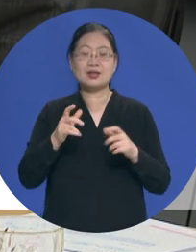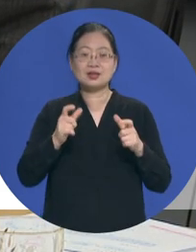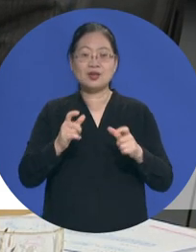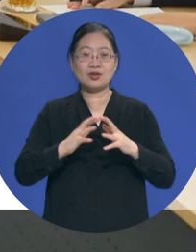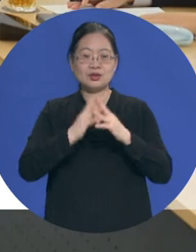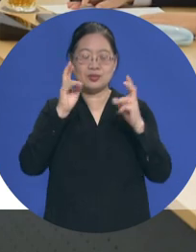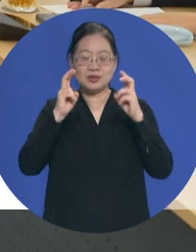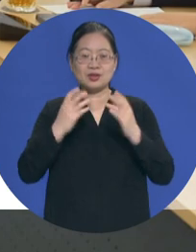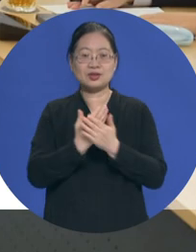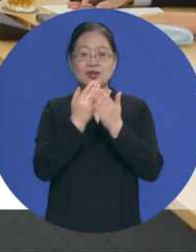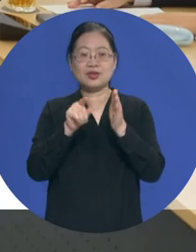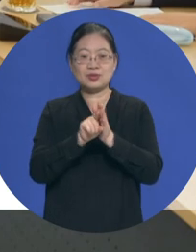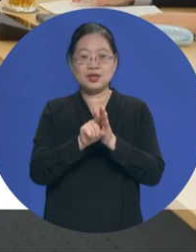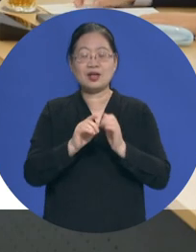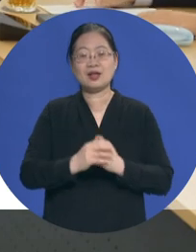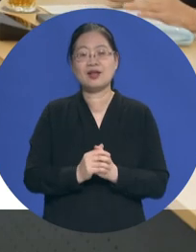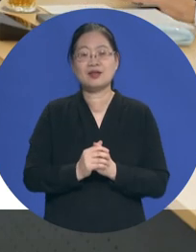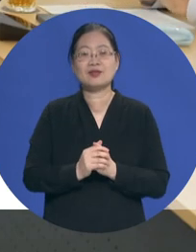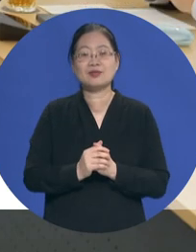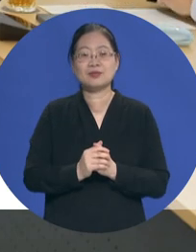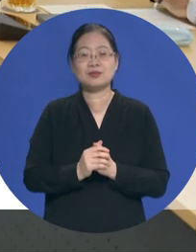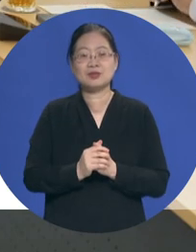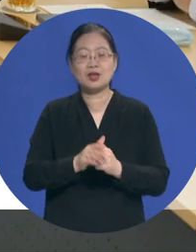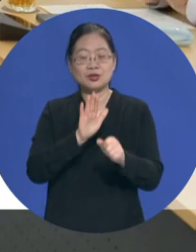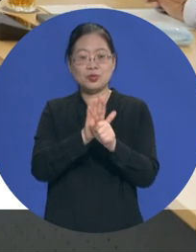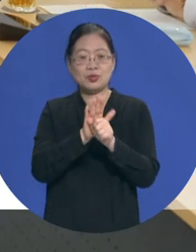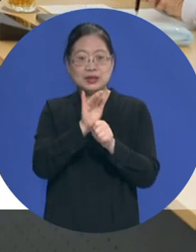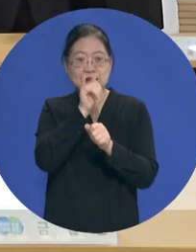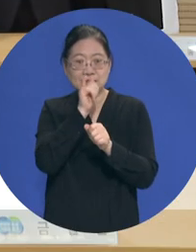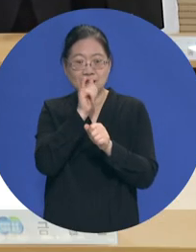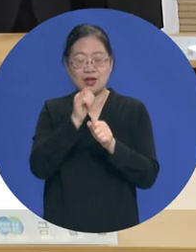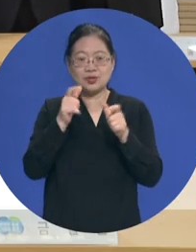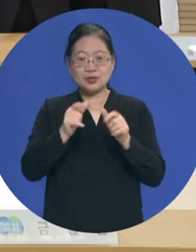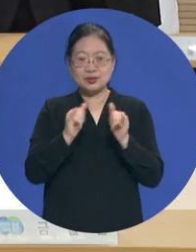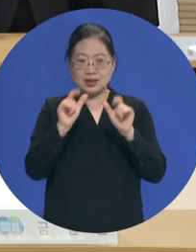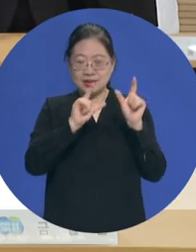통해 지역건설산업 활성화에 기여해 도민의